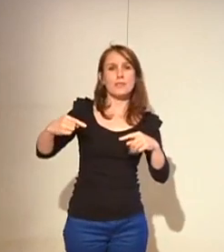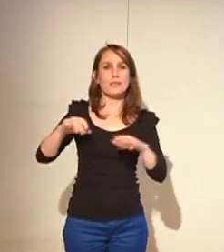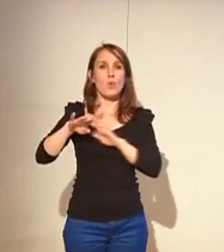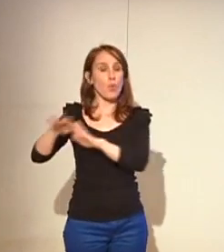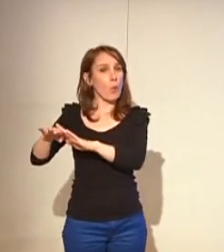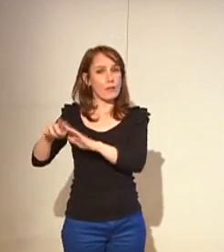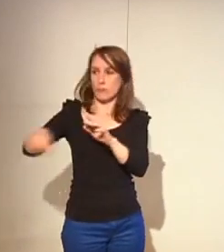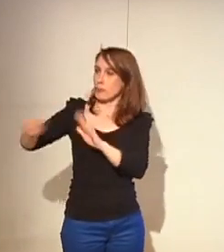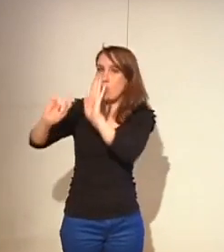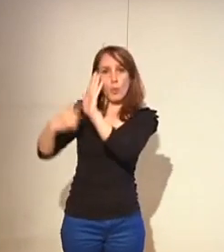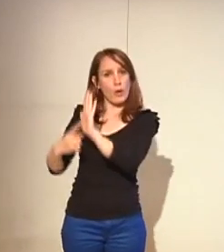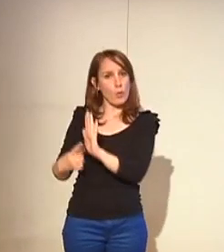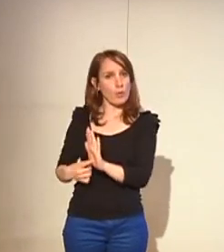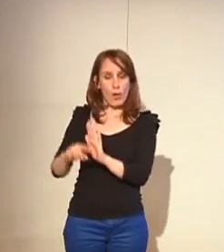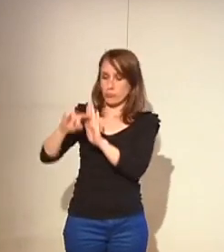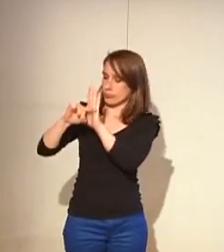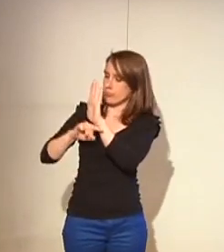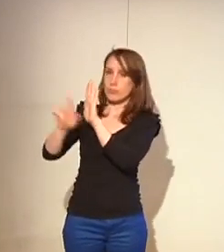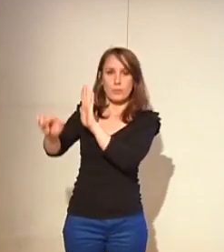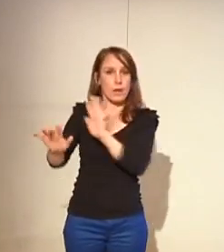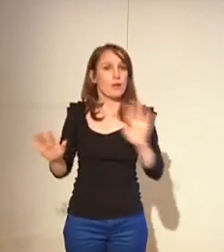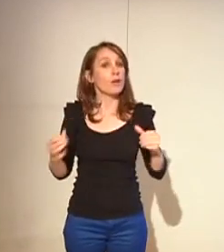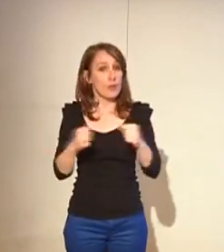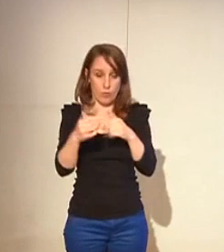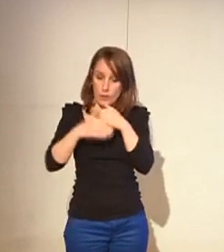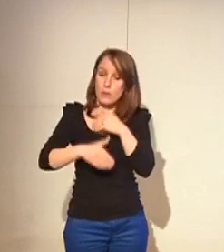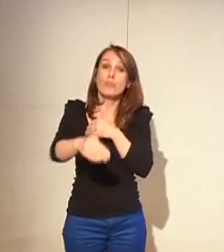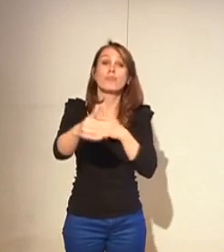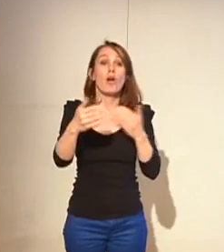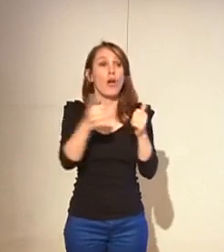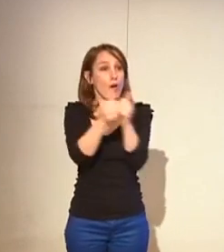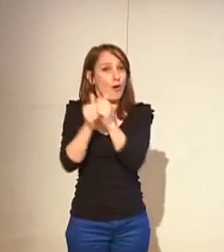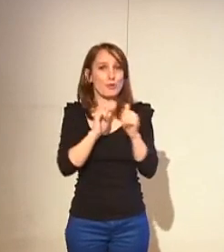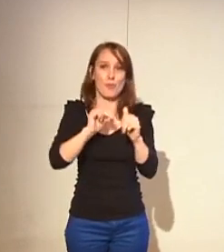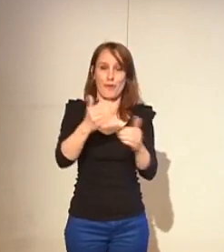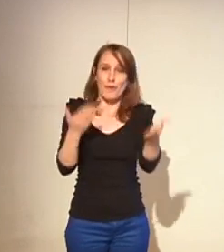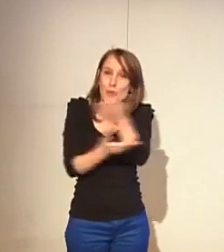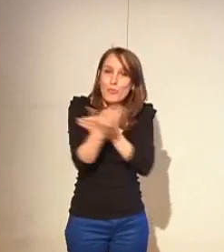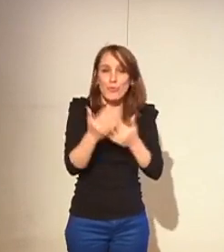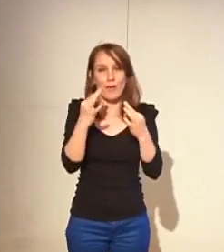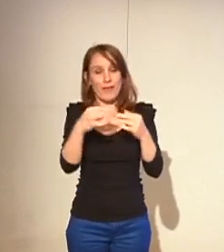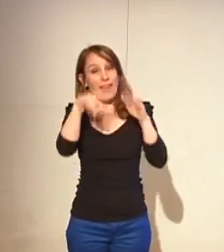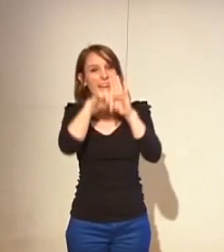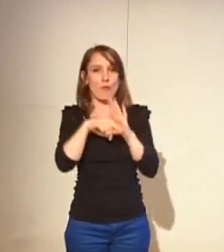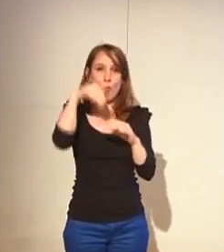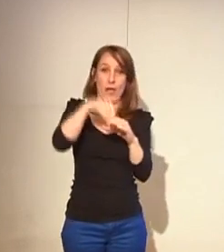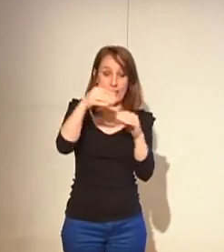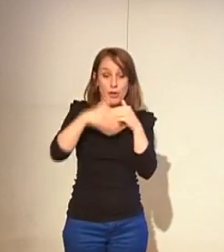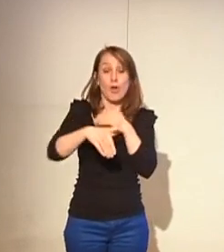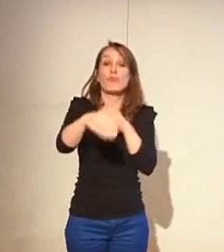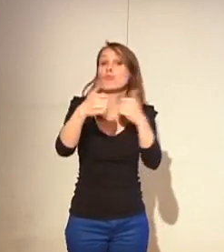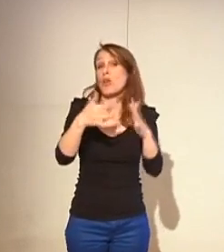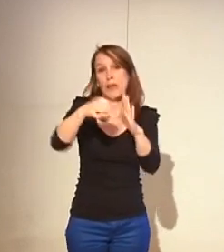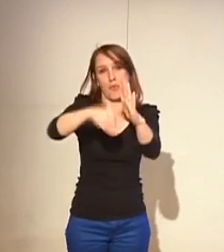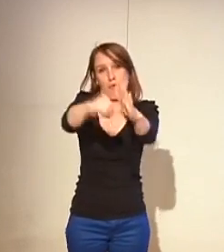générale nous aurons l'occasion tous ensemble d'ouvrir le chantier du règlement intérieur et des droits de l'opposition dans les prochains mois de